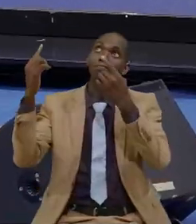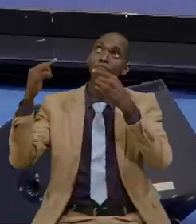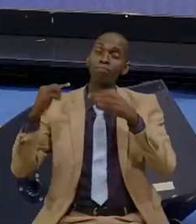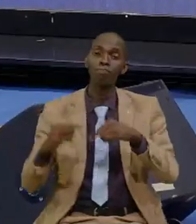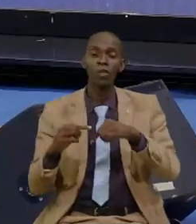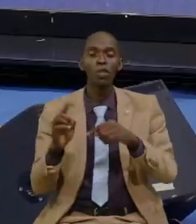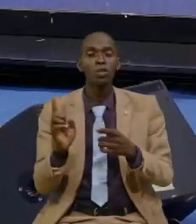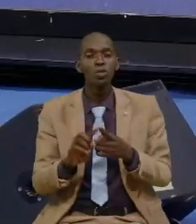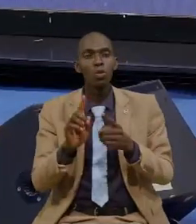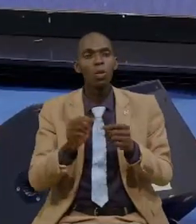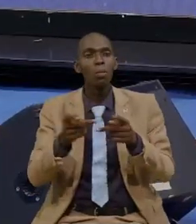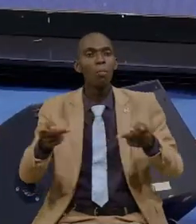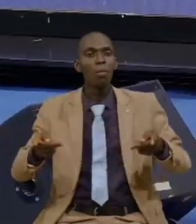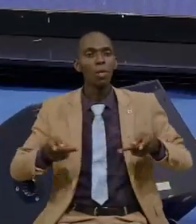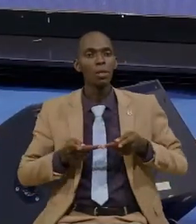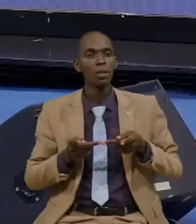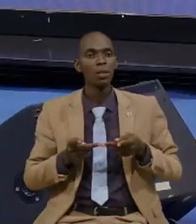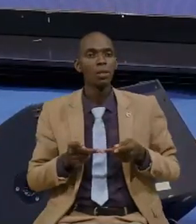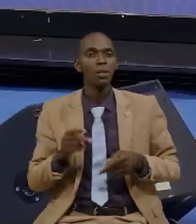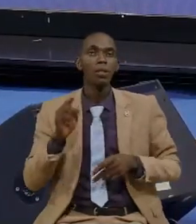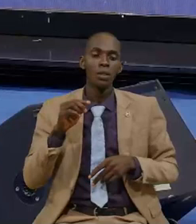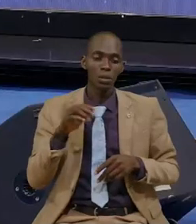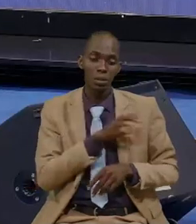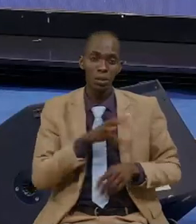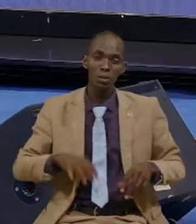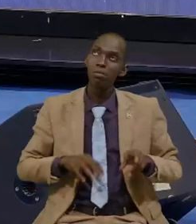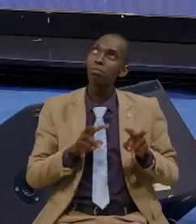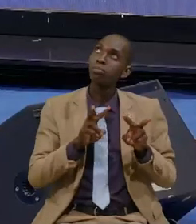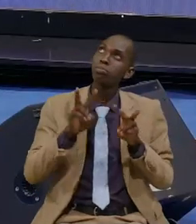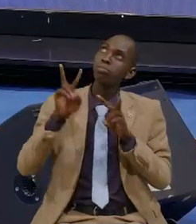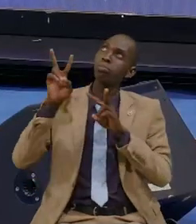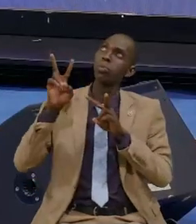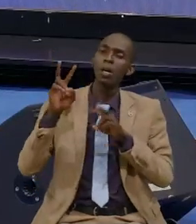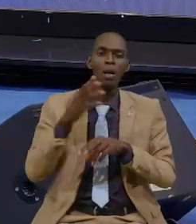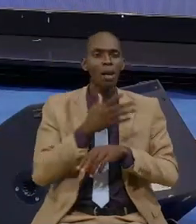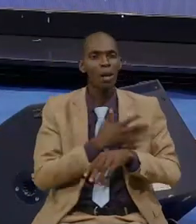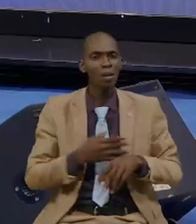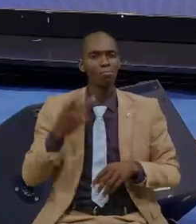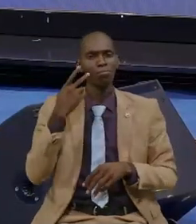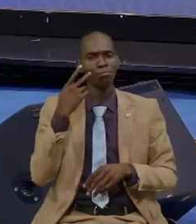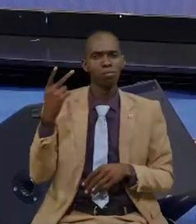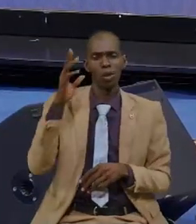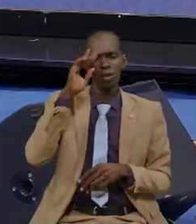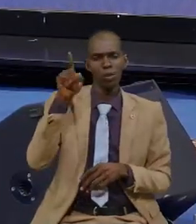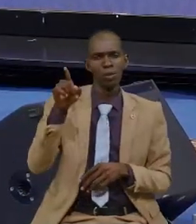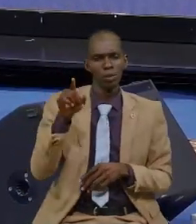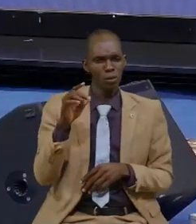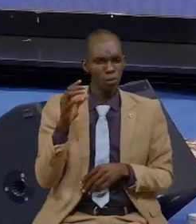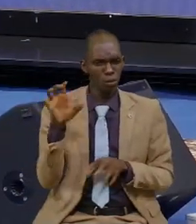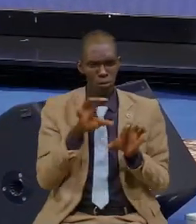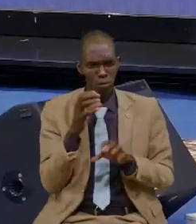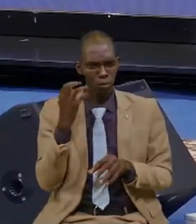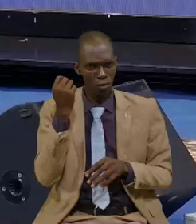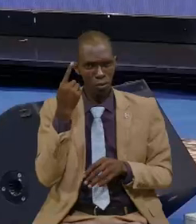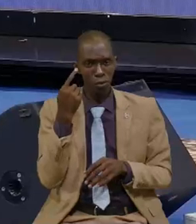Lorsque Jésus fut arrivé à cet endroit, il leva les yeux. Est-ce